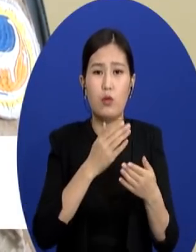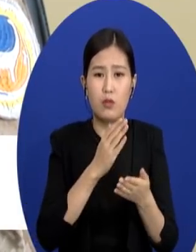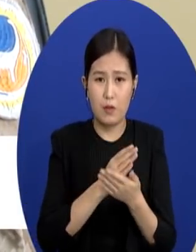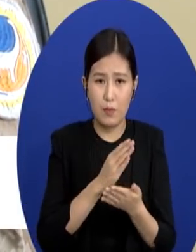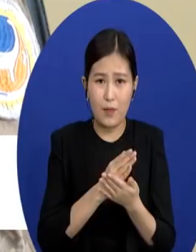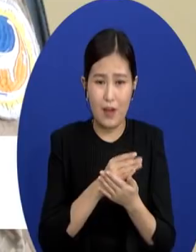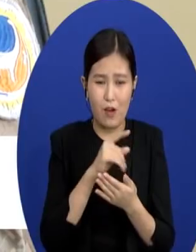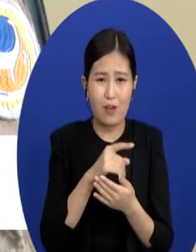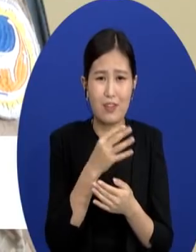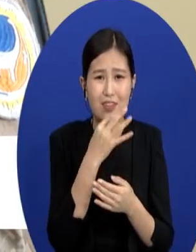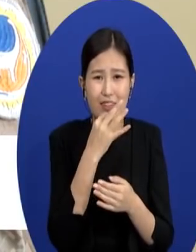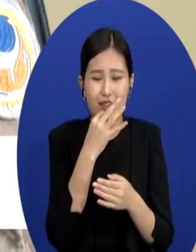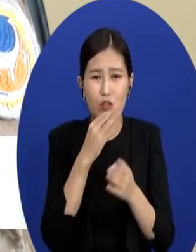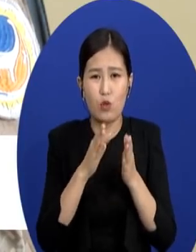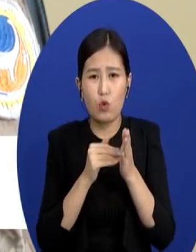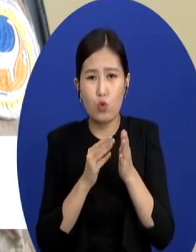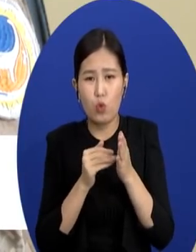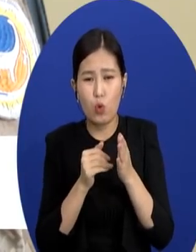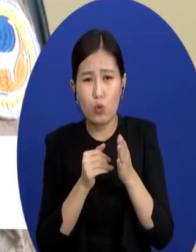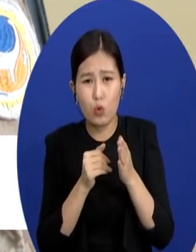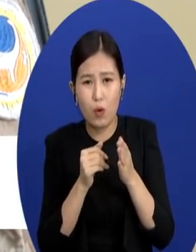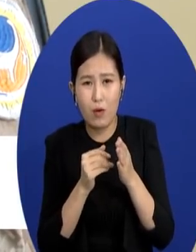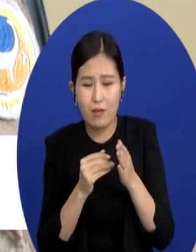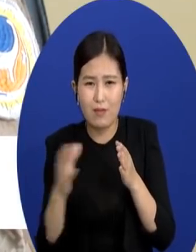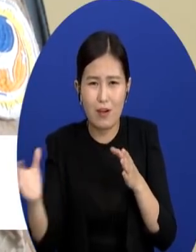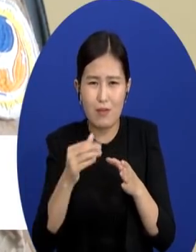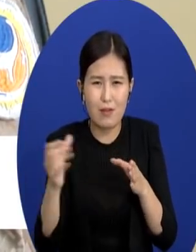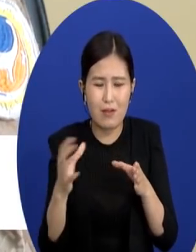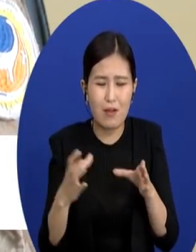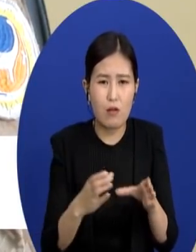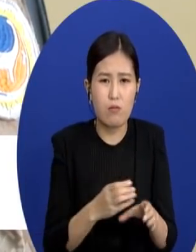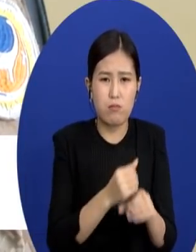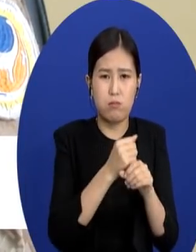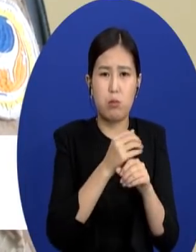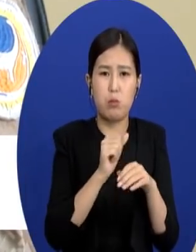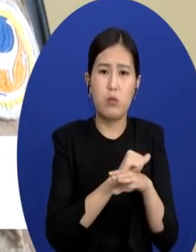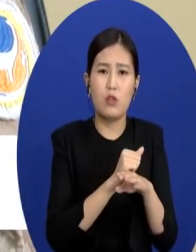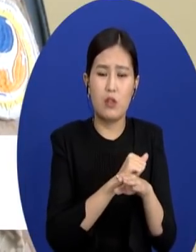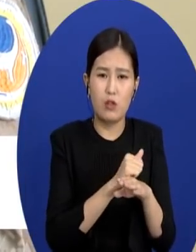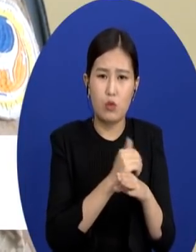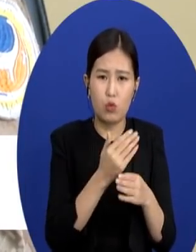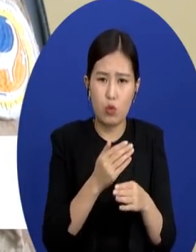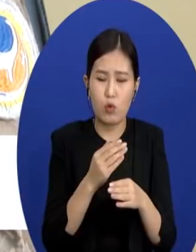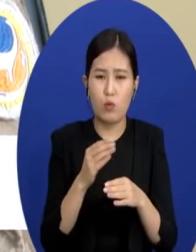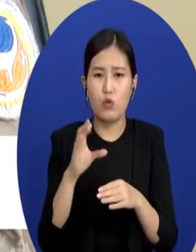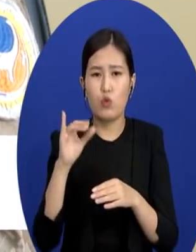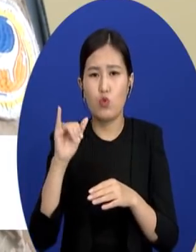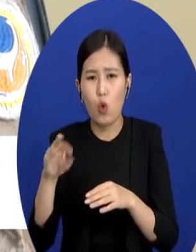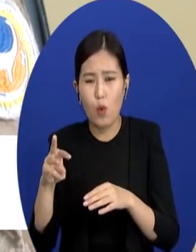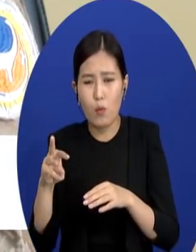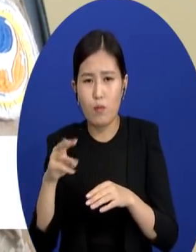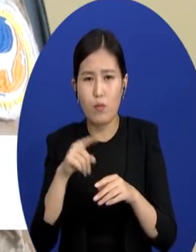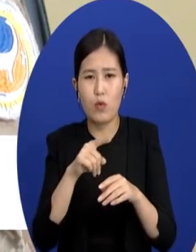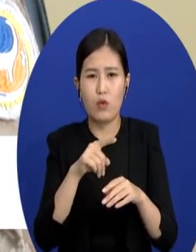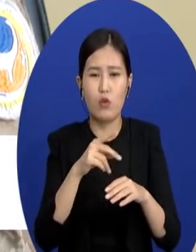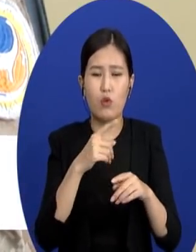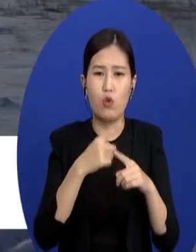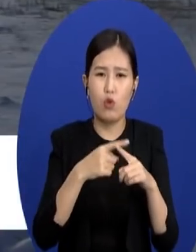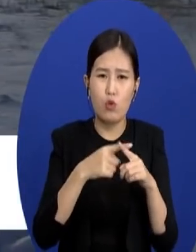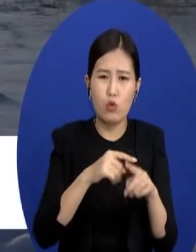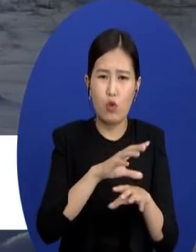бэлдсэн өвс тэжээлээ аймаг малчд болон сумдын хэсэг дагамар орон нутгийн хэмжээндээ бэлдэх өвсөө татаачаа гэж бид нар үүрэг чиглэл өгч